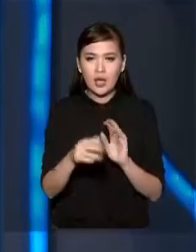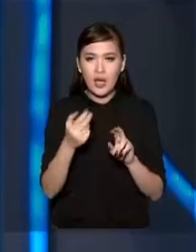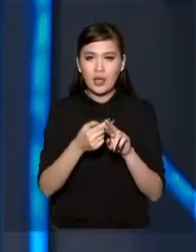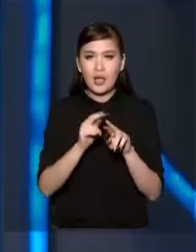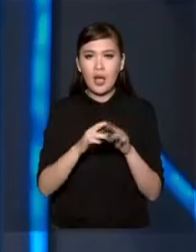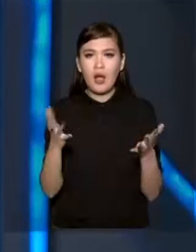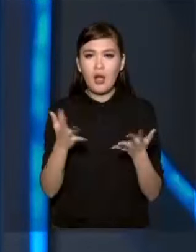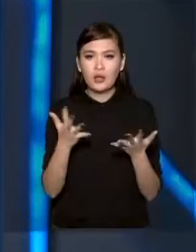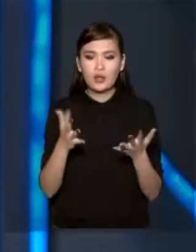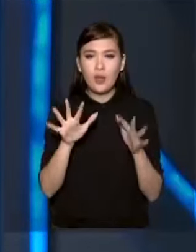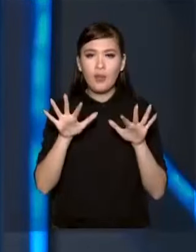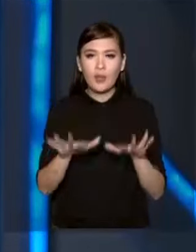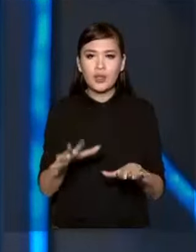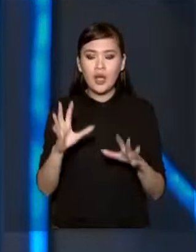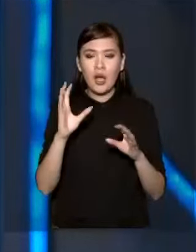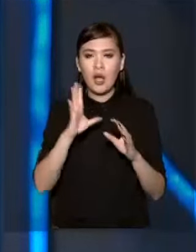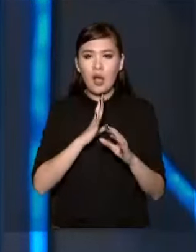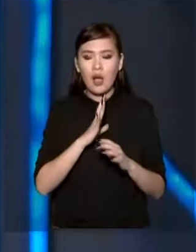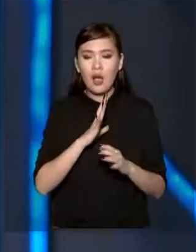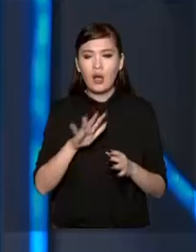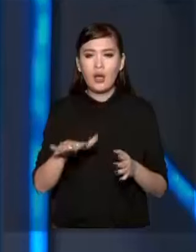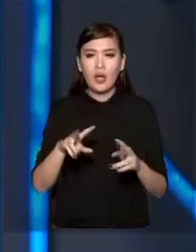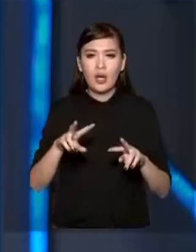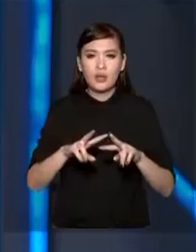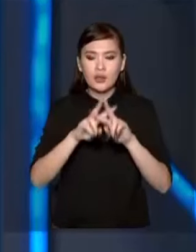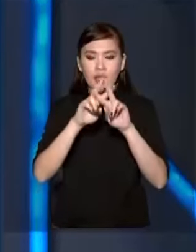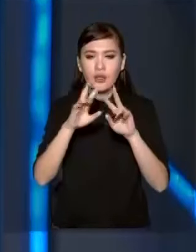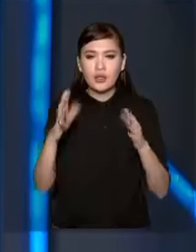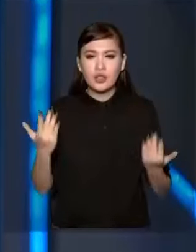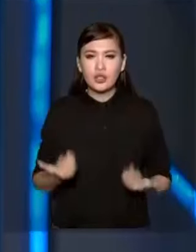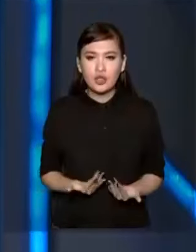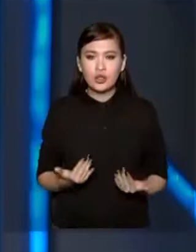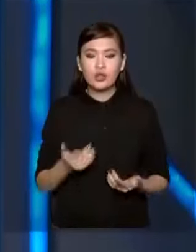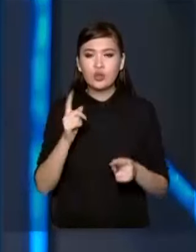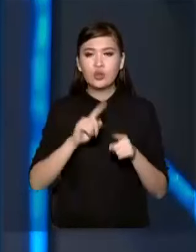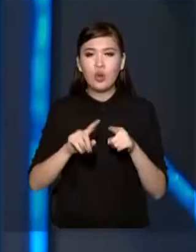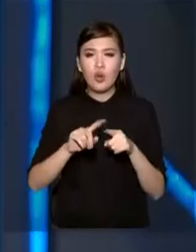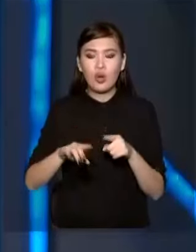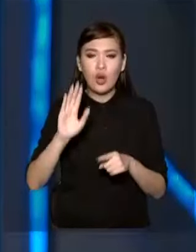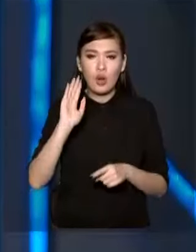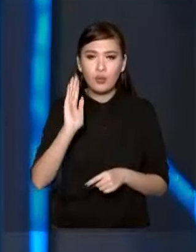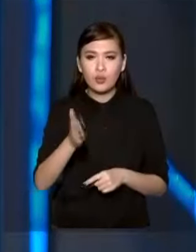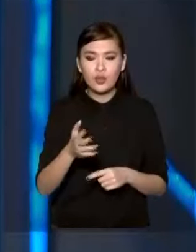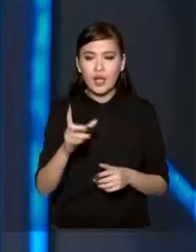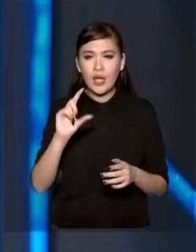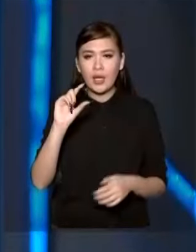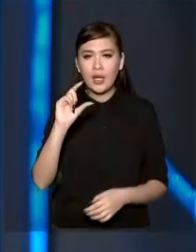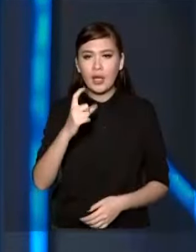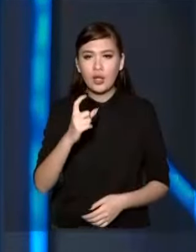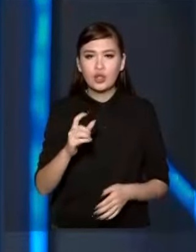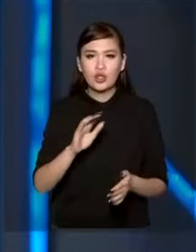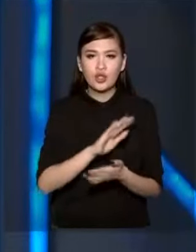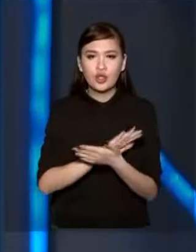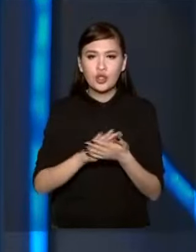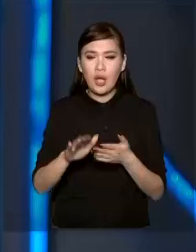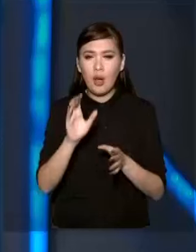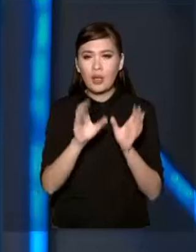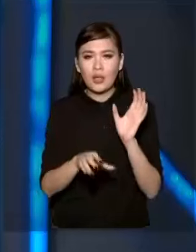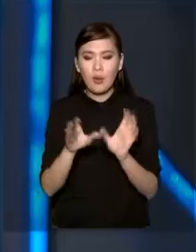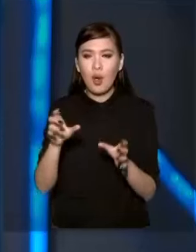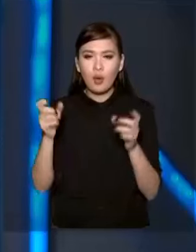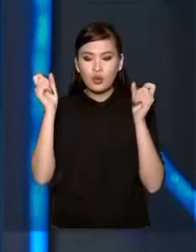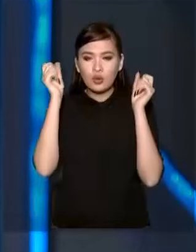Какие микрорайоны Астаны на очереди и сколько жилых массивов уже скоро смогут пользоваться экологически чистым отоплением,